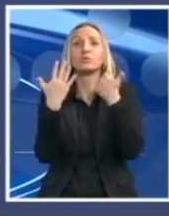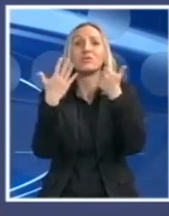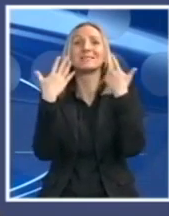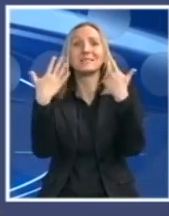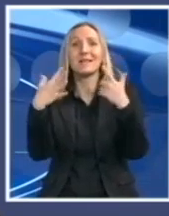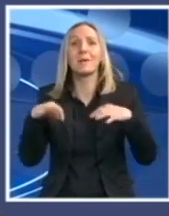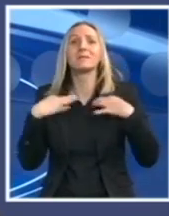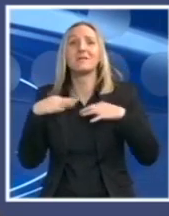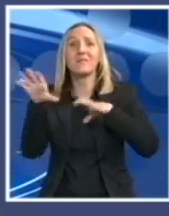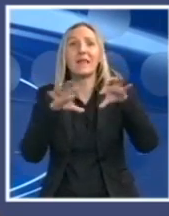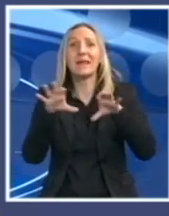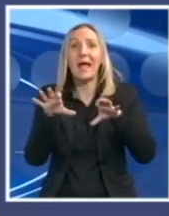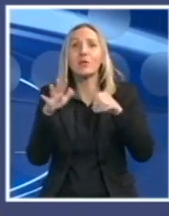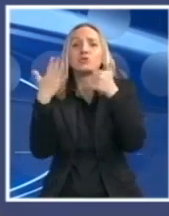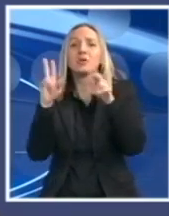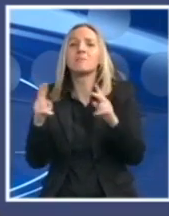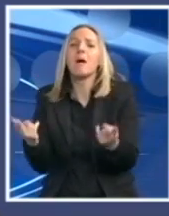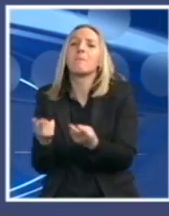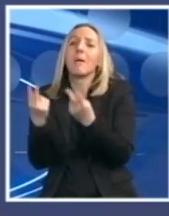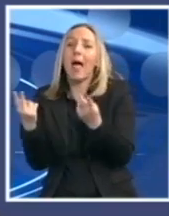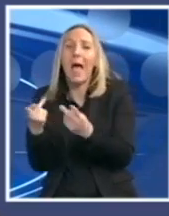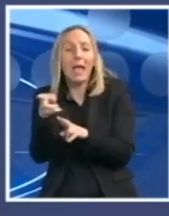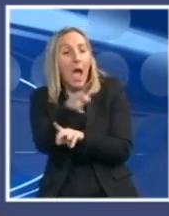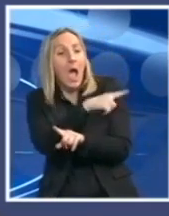zdravstvenih radnika ima blage simptome, a ovih